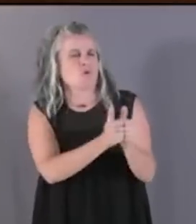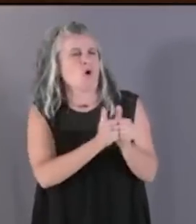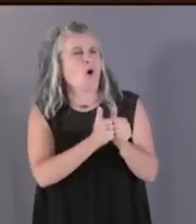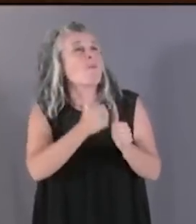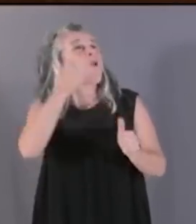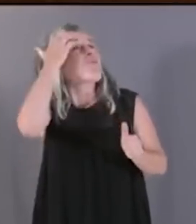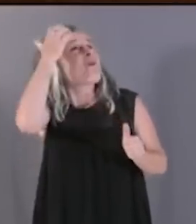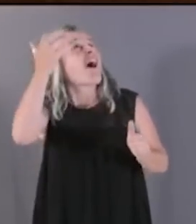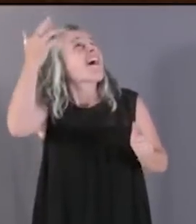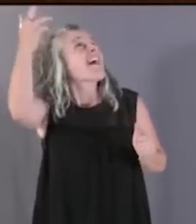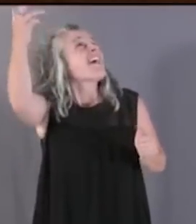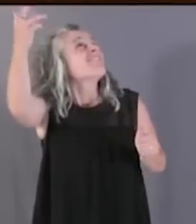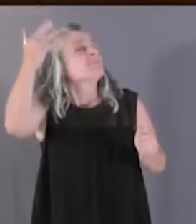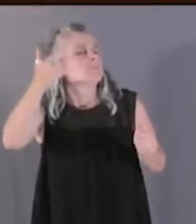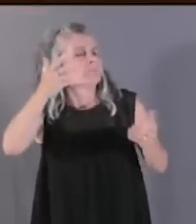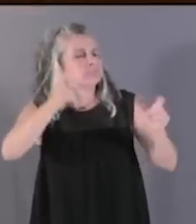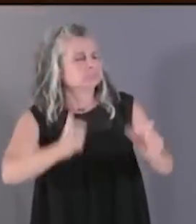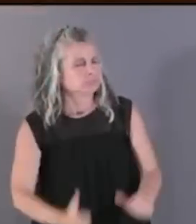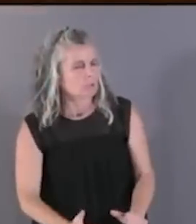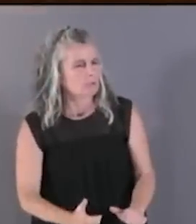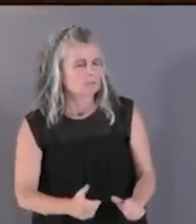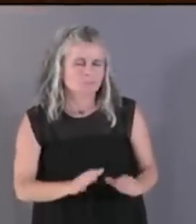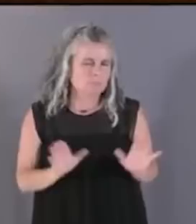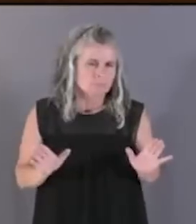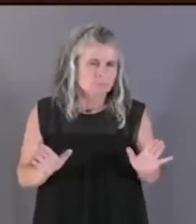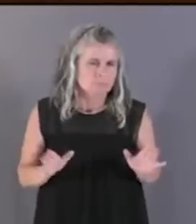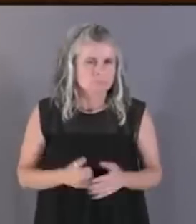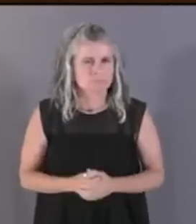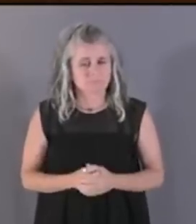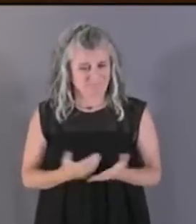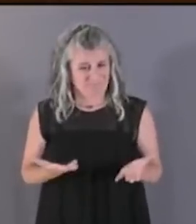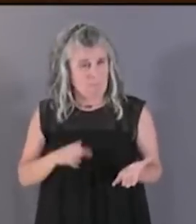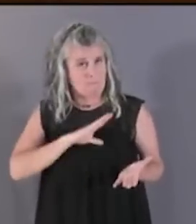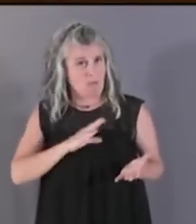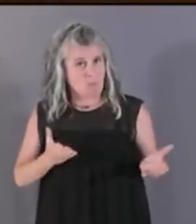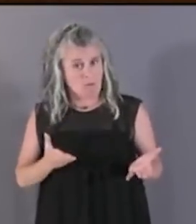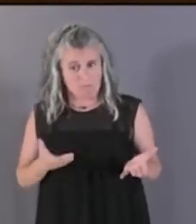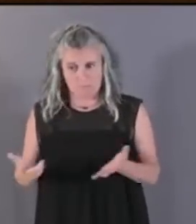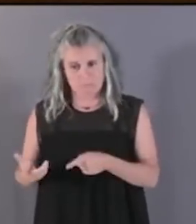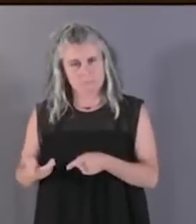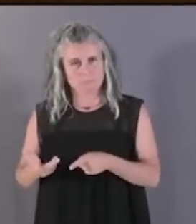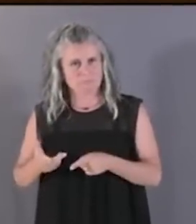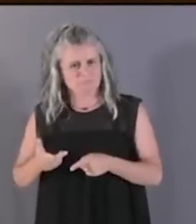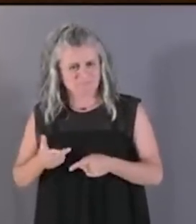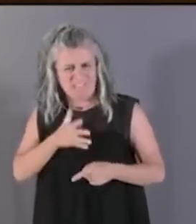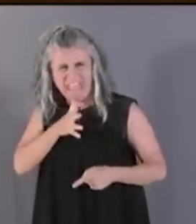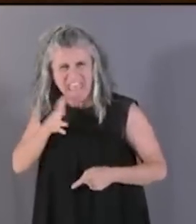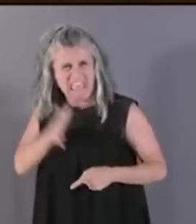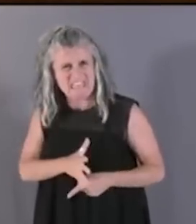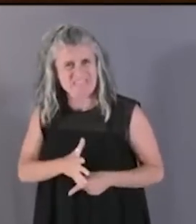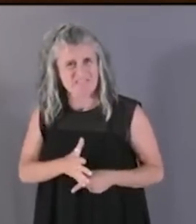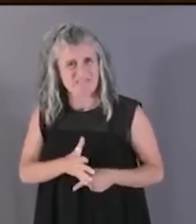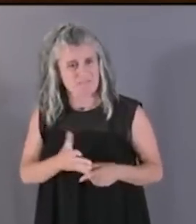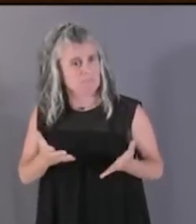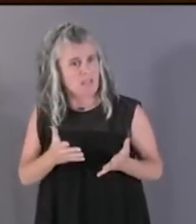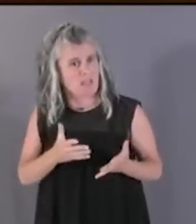Il s'est écroulé sous le poids de la haine, non seulement de la République, mais surtout